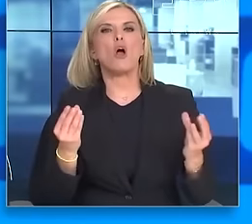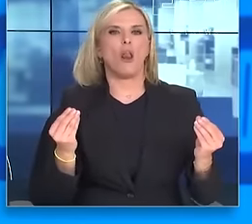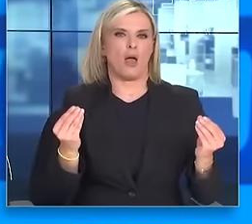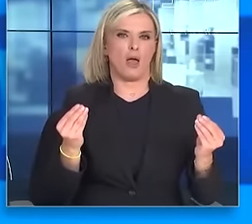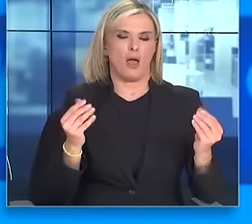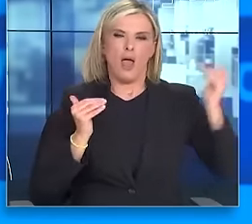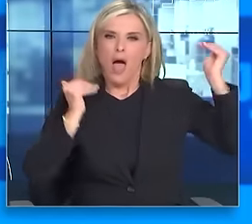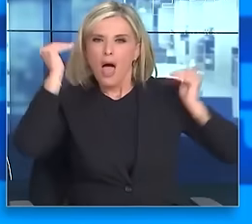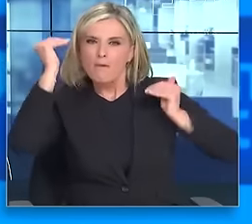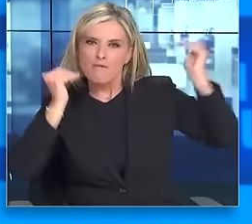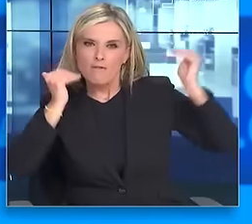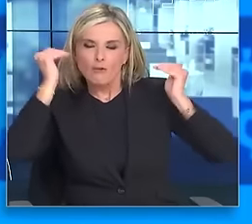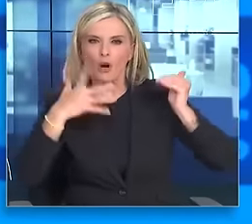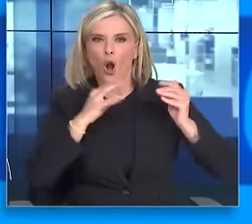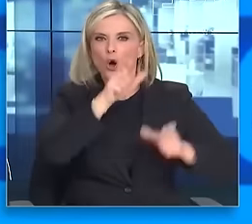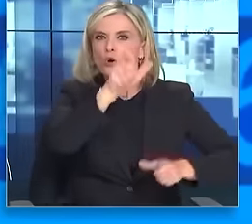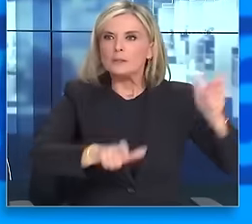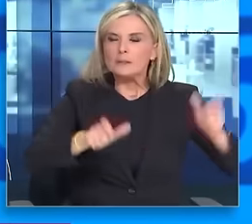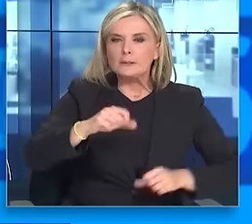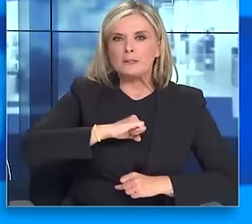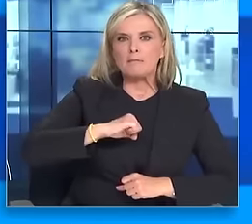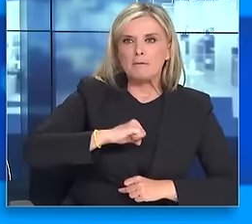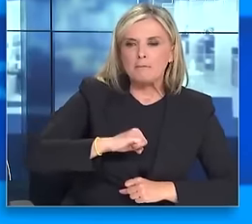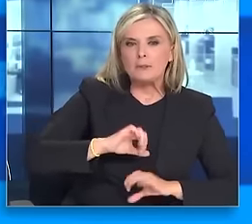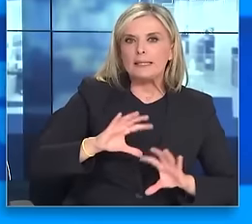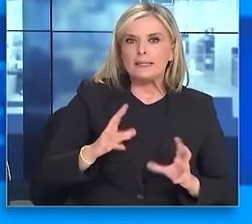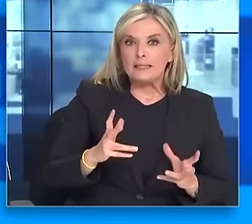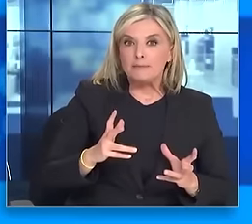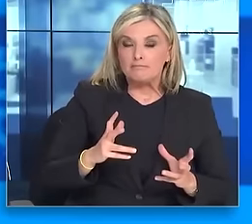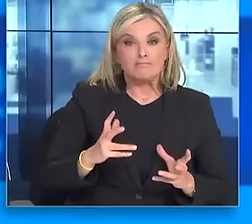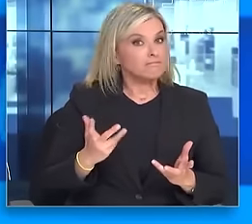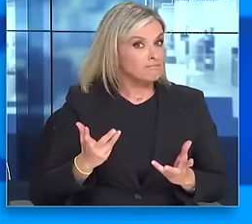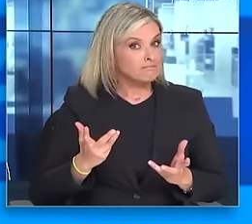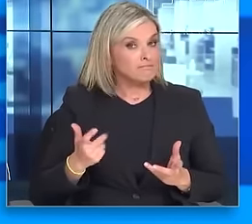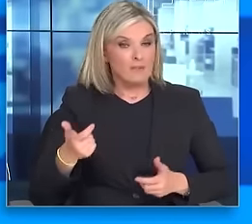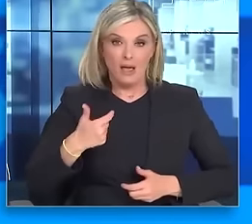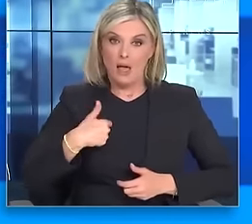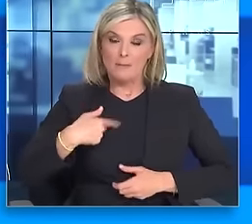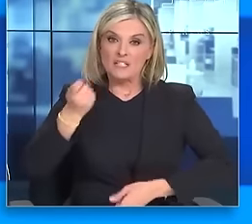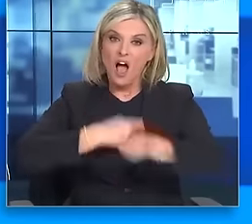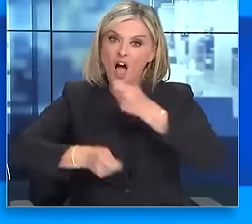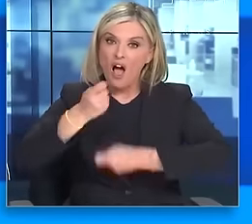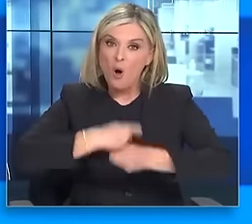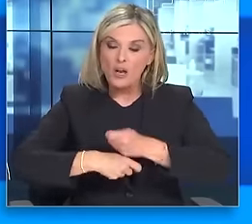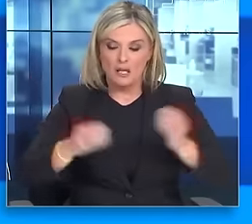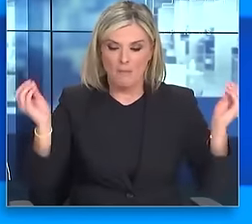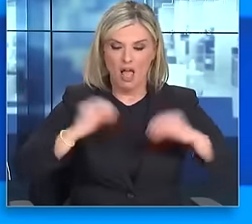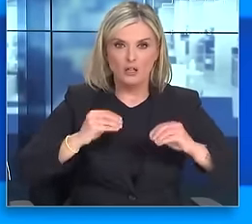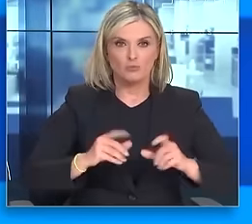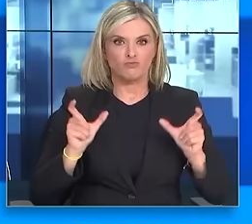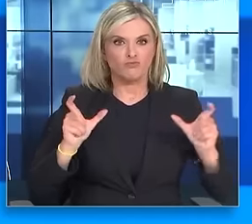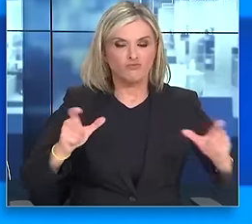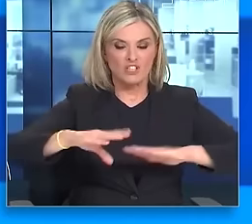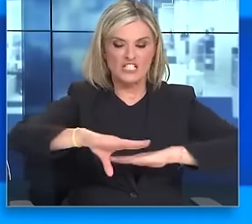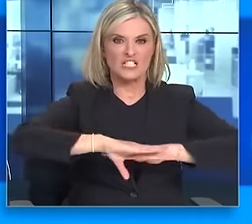έλεγα, ενδεχομένως πιο πατριωτικές ευαισθησίες. Γιατί το έκανε αυτό? Ενίσχυσε τις ένοπλες δυνάμεις. Φύλαξε τα σύνορα, διαχειρίστηκε